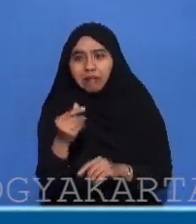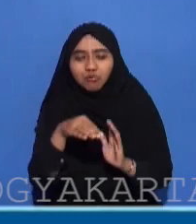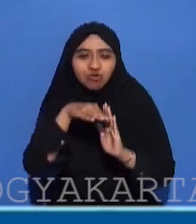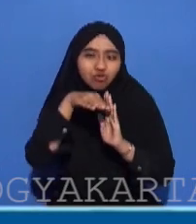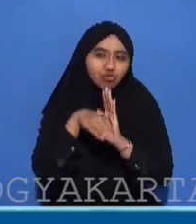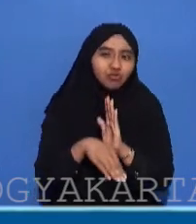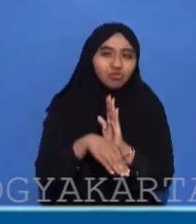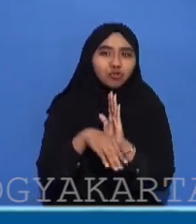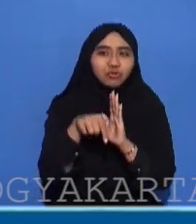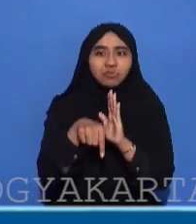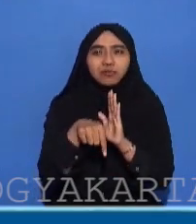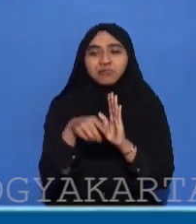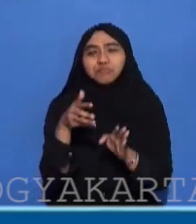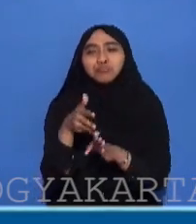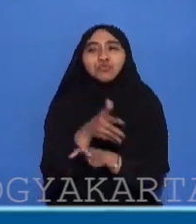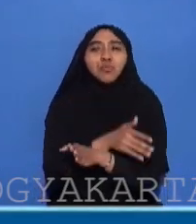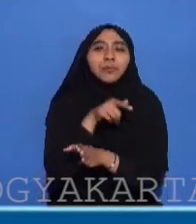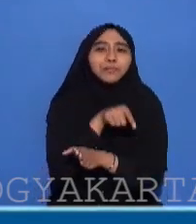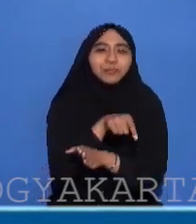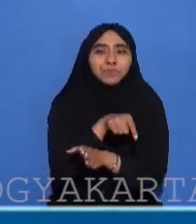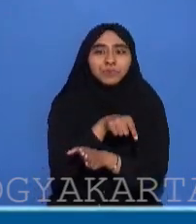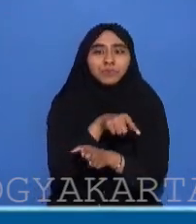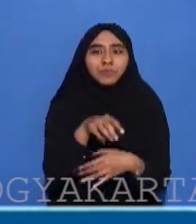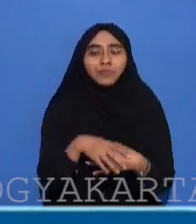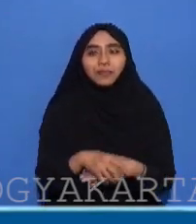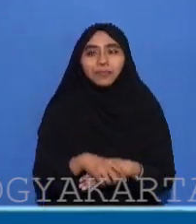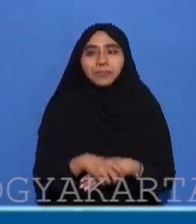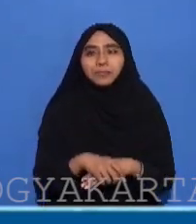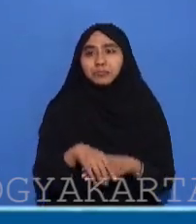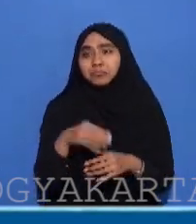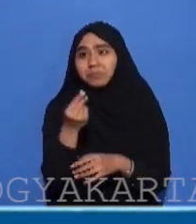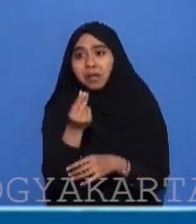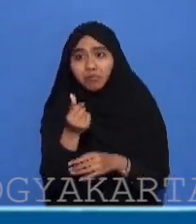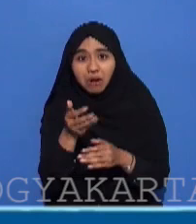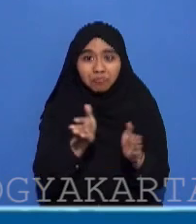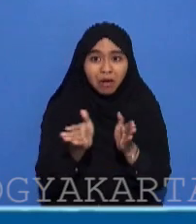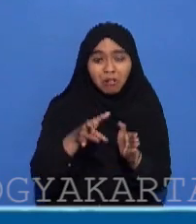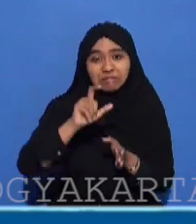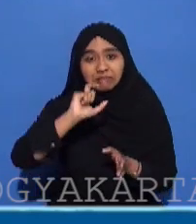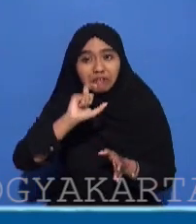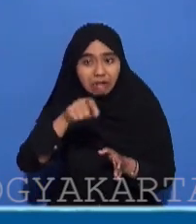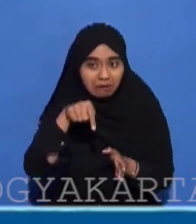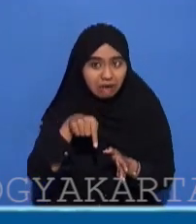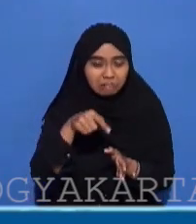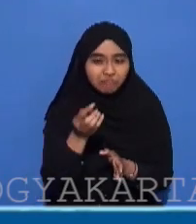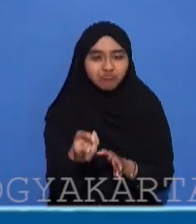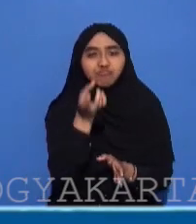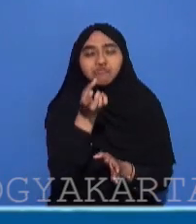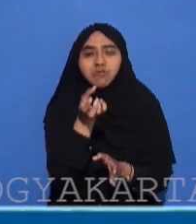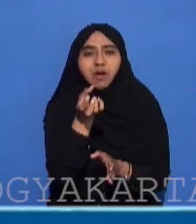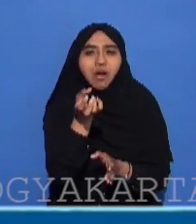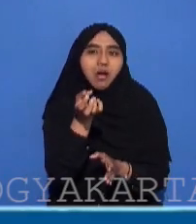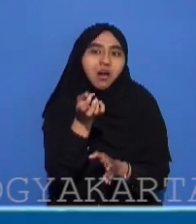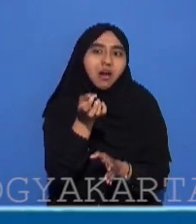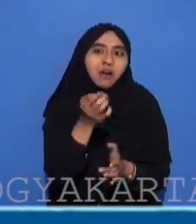kalian sakderengipun ingkang ngancik Rp200.000. Anggenipun ngrimat taneman menika ugi kapetang gampil sanget. Taneman menika